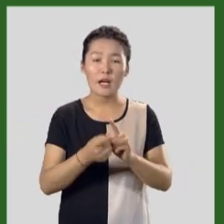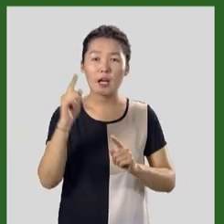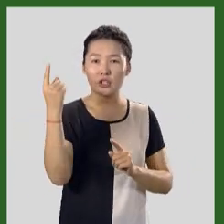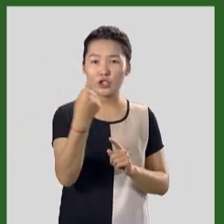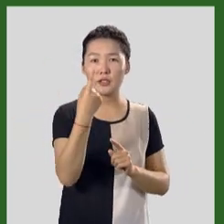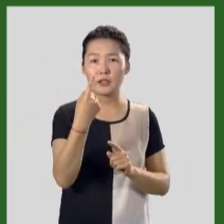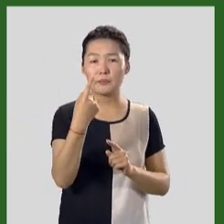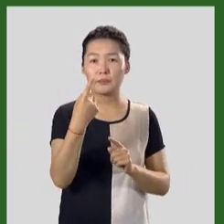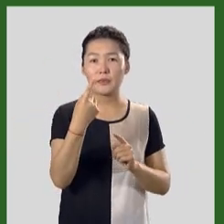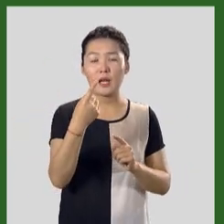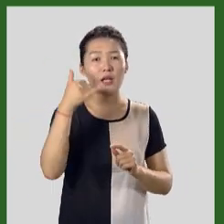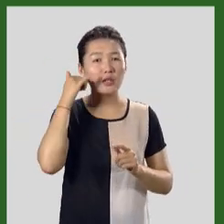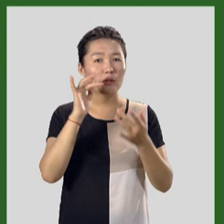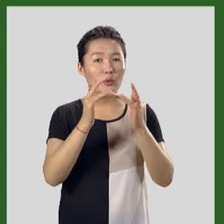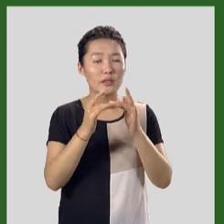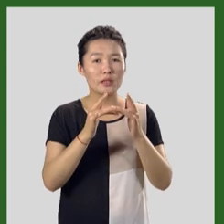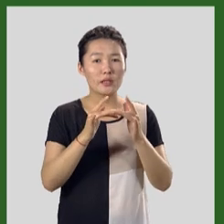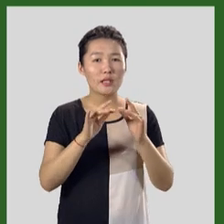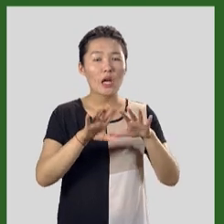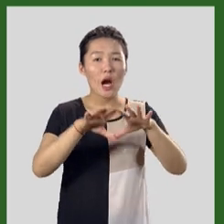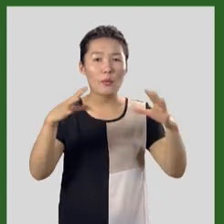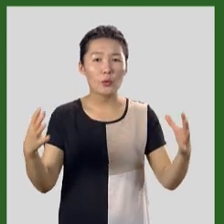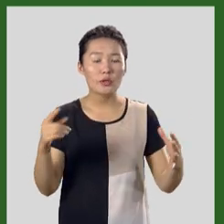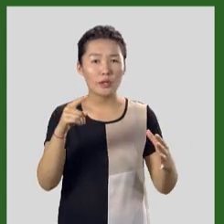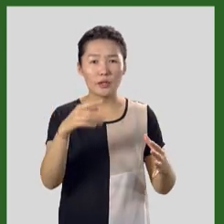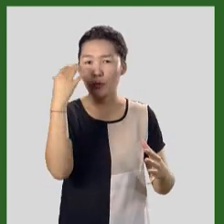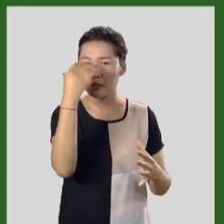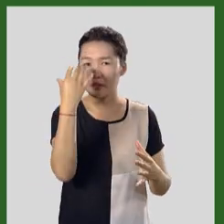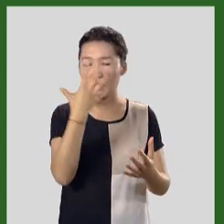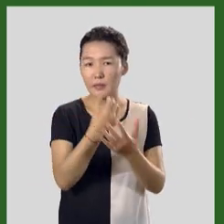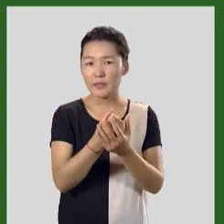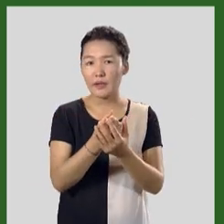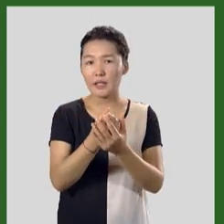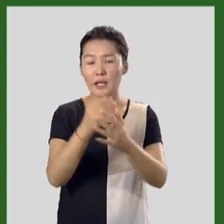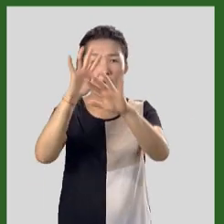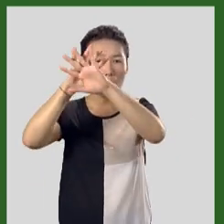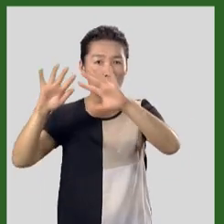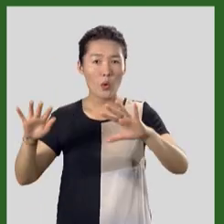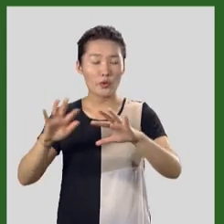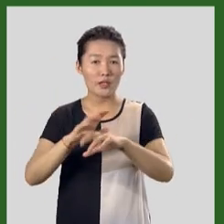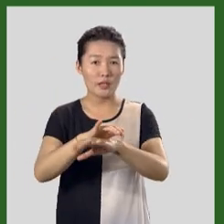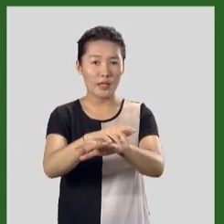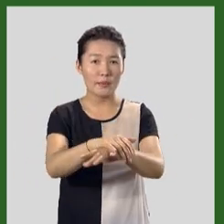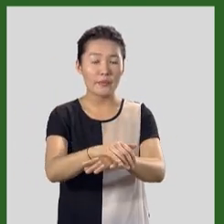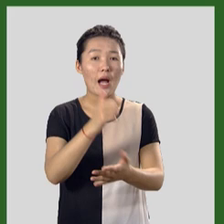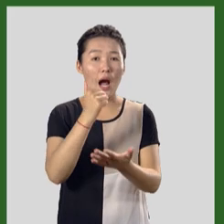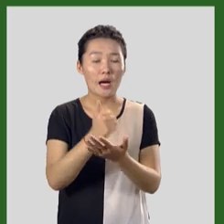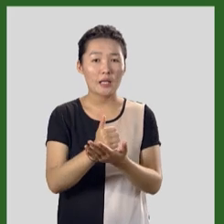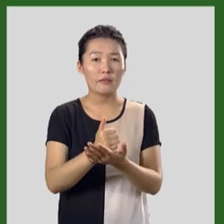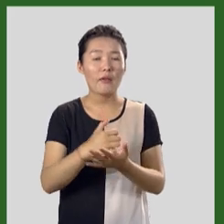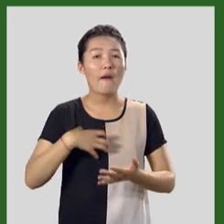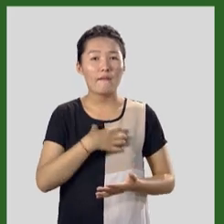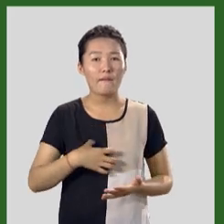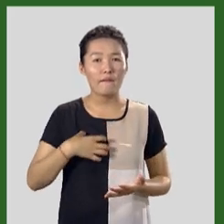и телефонов опутали его своей незримой паутиной. А главный фактор успеха в любом